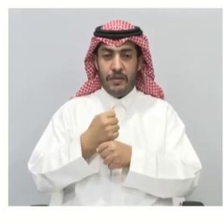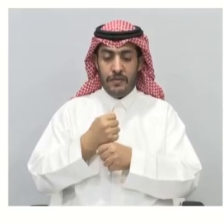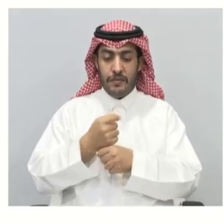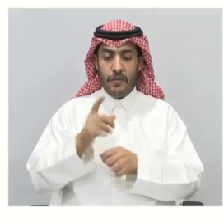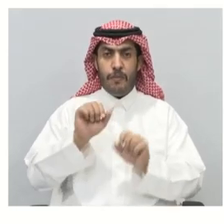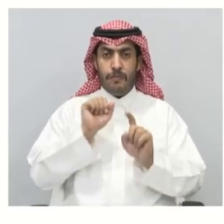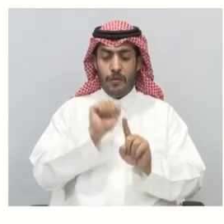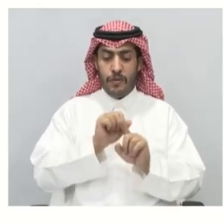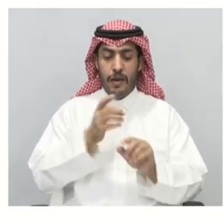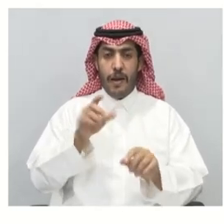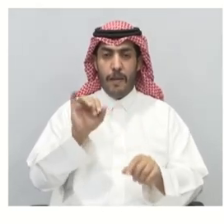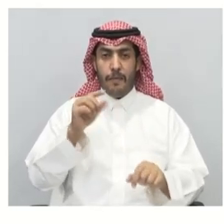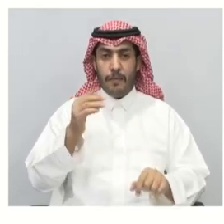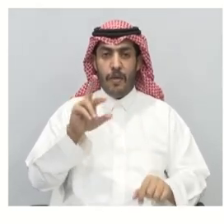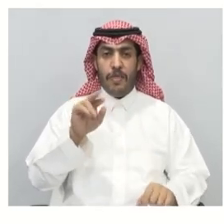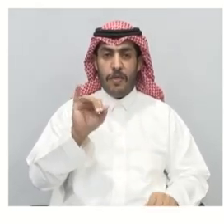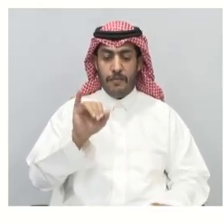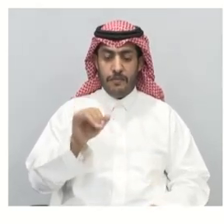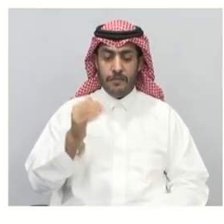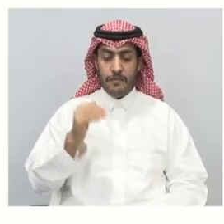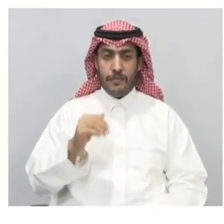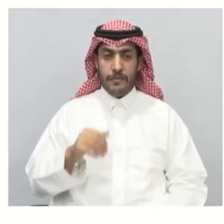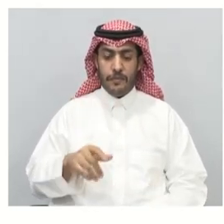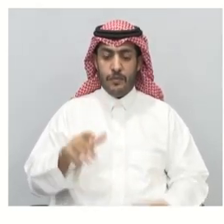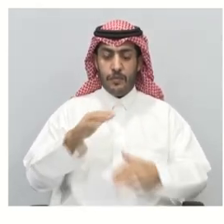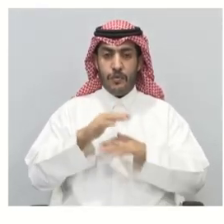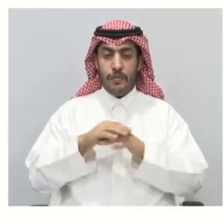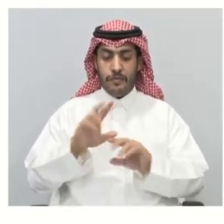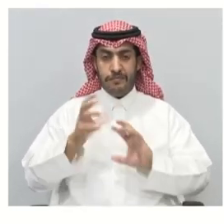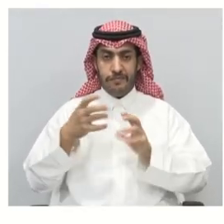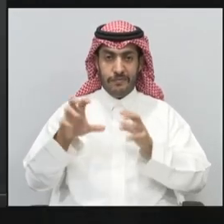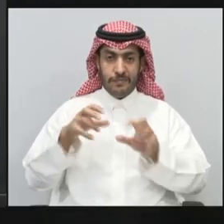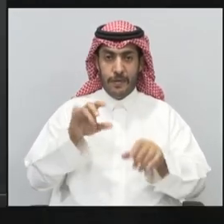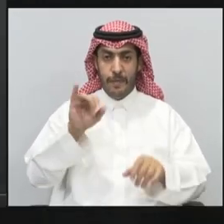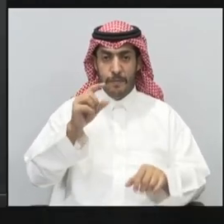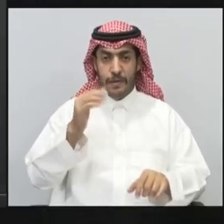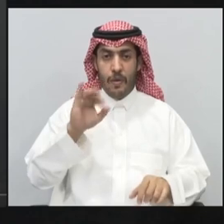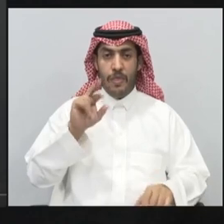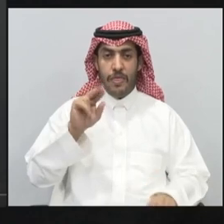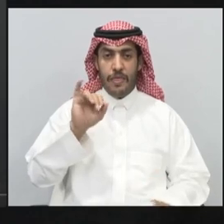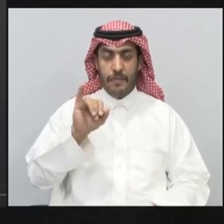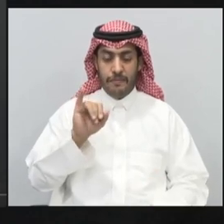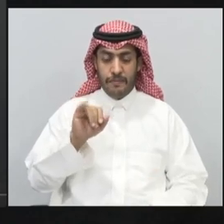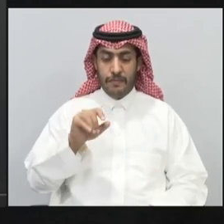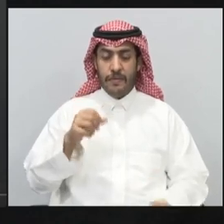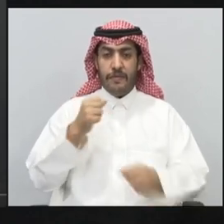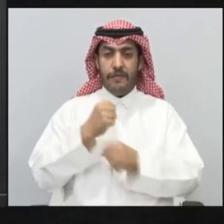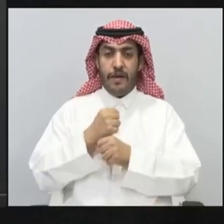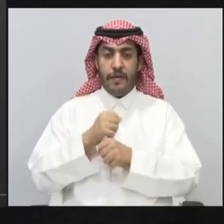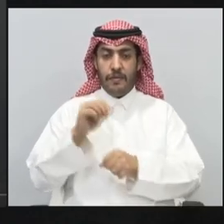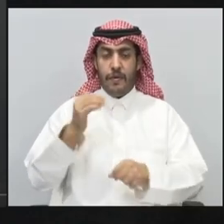والمخصوص بالمدحي او الذم اذا هنا اسم المدح والذم يتكون من فعل مدح او الذم والفاعل